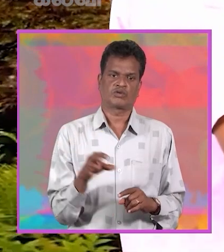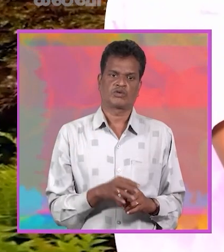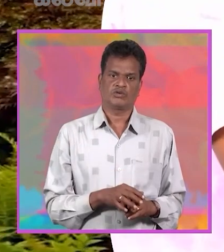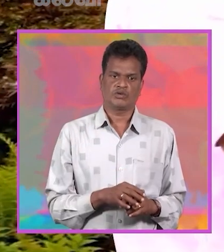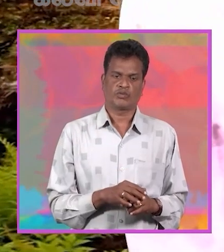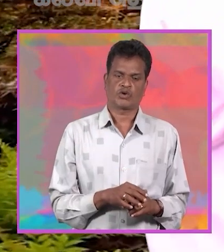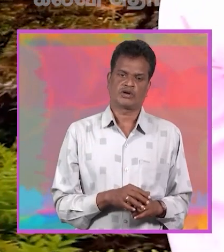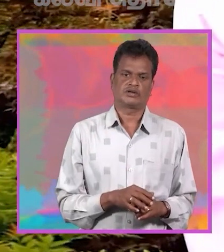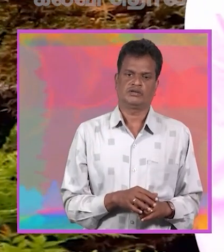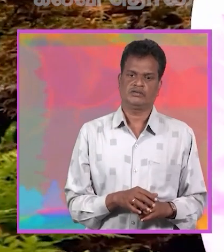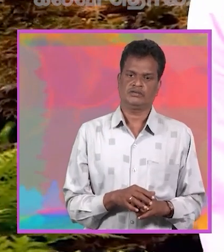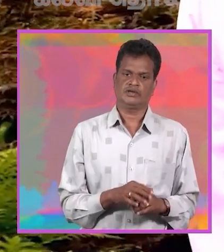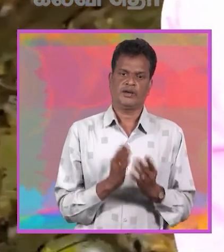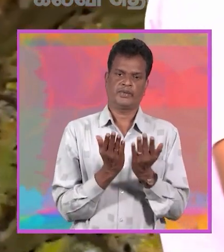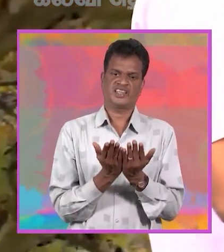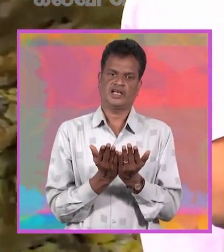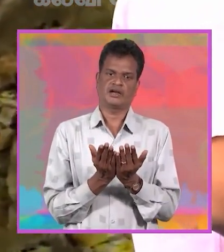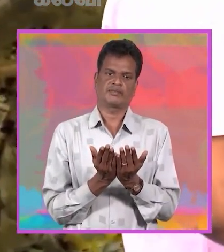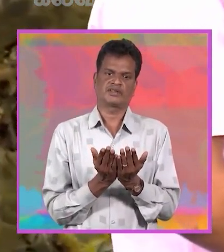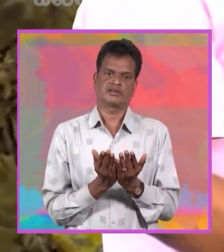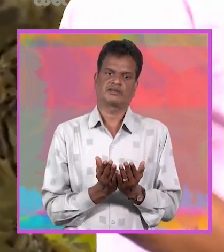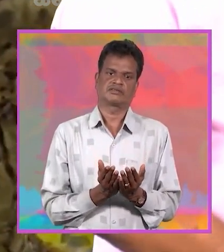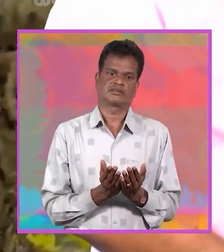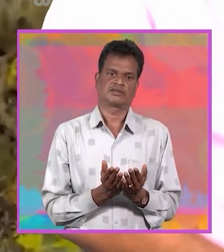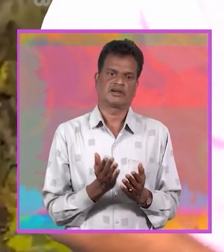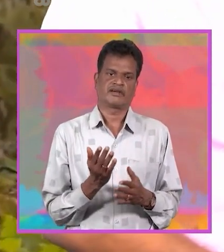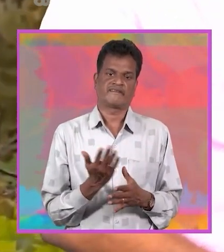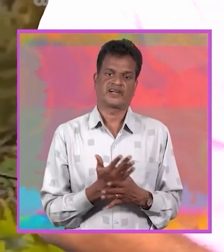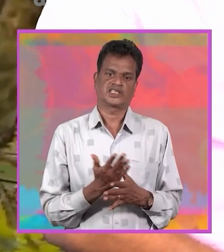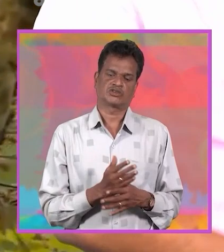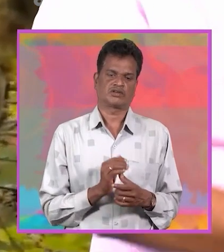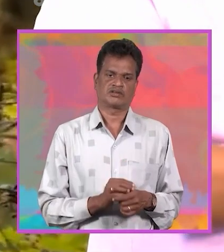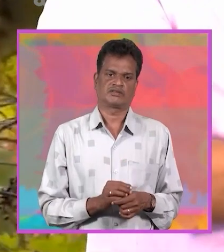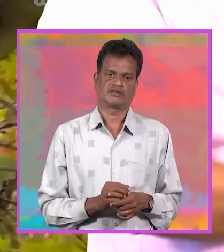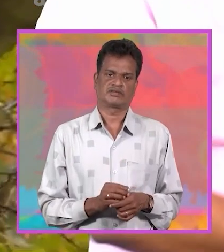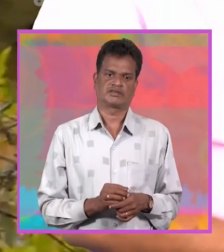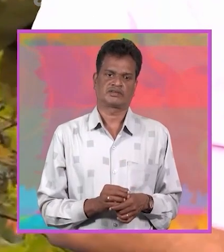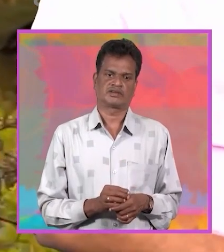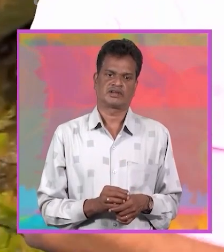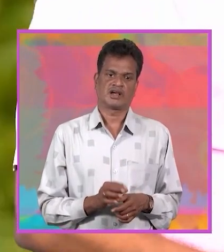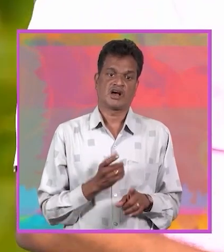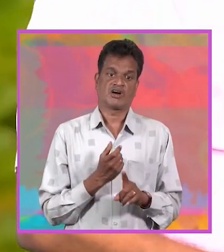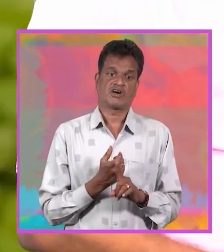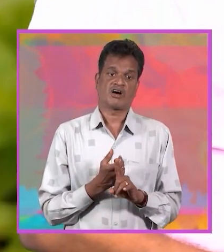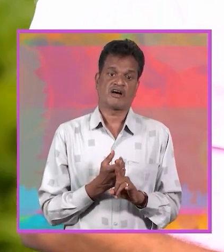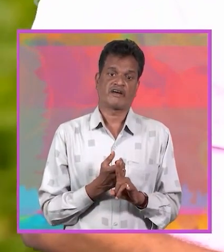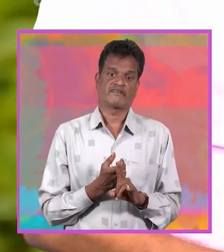பொருள், படித்தாள் என்பது ஒரு வினைச்சொல். காவியா புத்தகம்